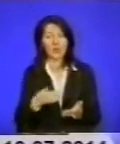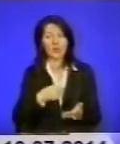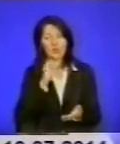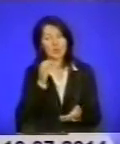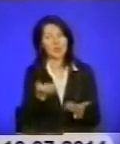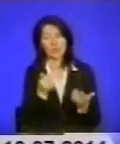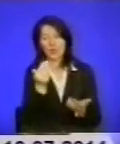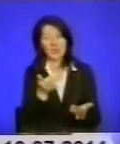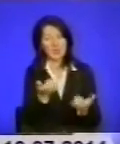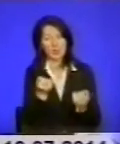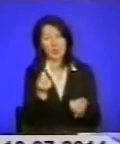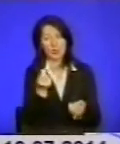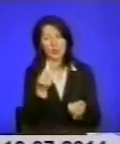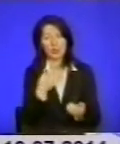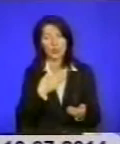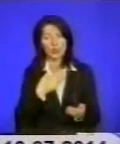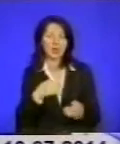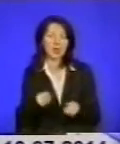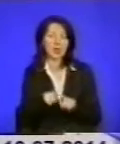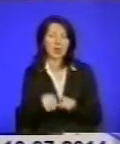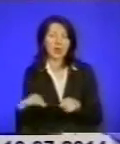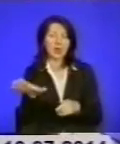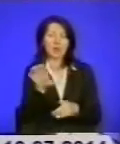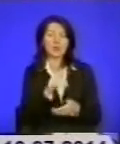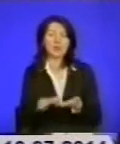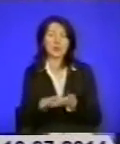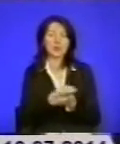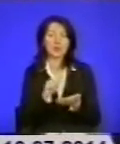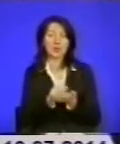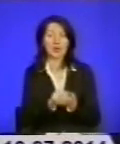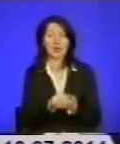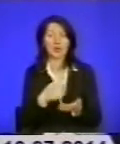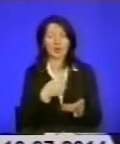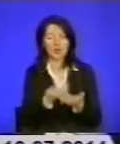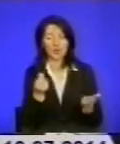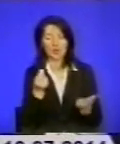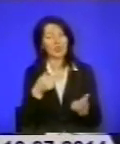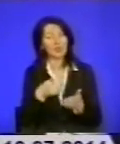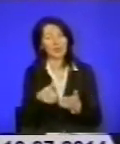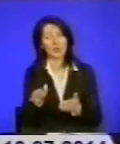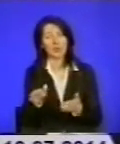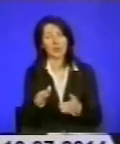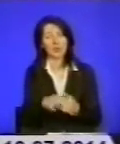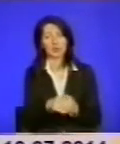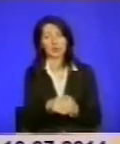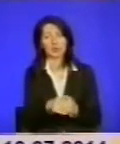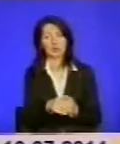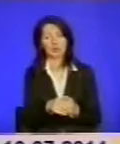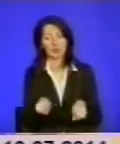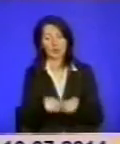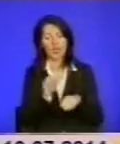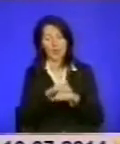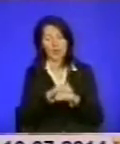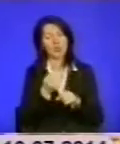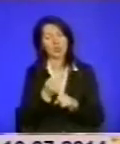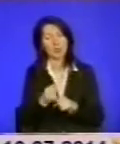ви не візьмете ті гроші, все одно ми то все залагодимо. Я від грошей відмовилася. Такі факти